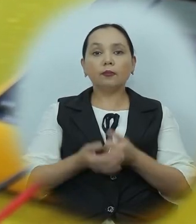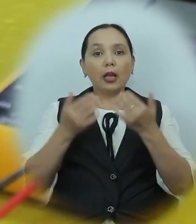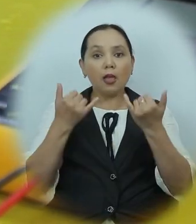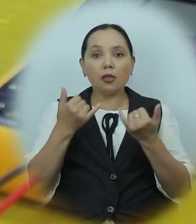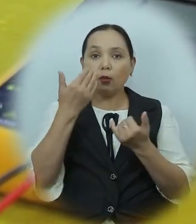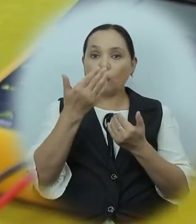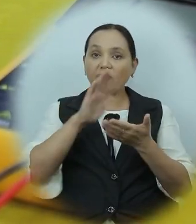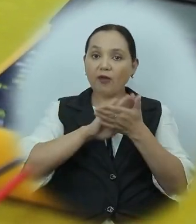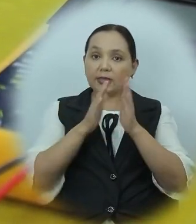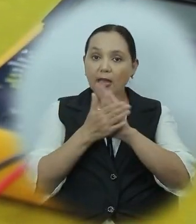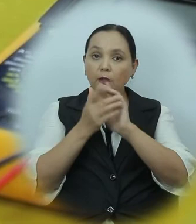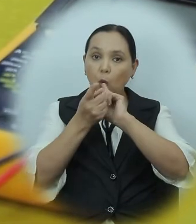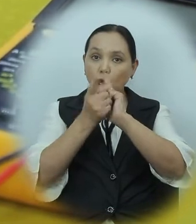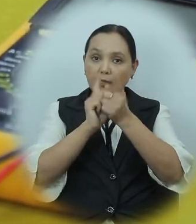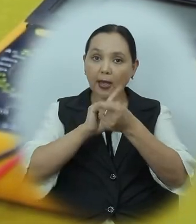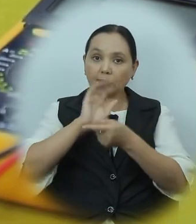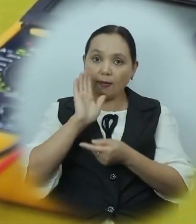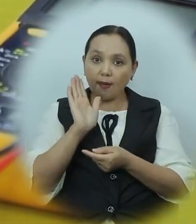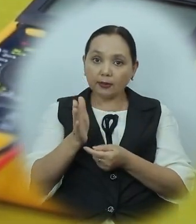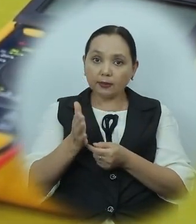Endi buni vaziyat o'zgartiriladi.